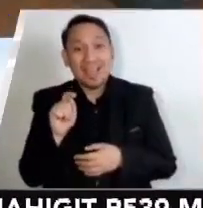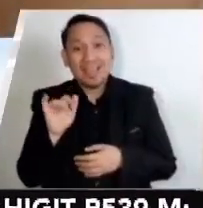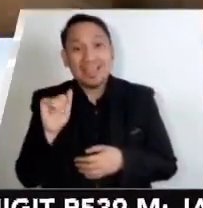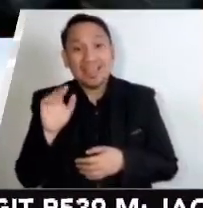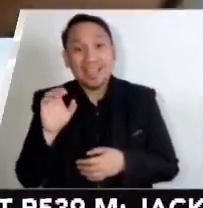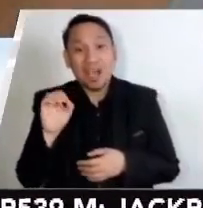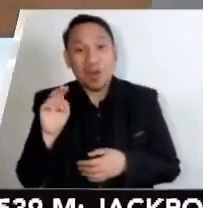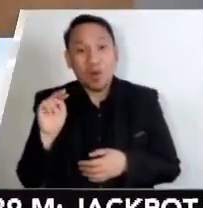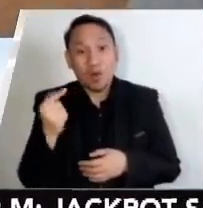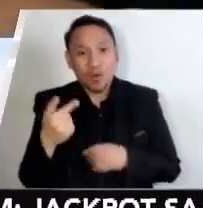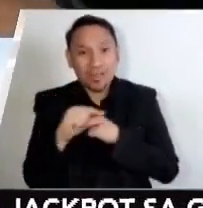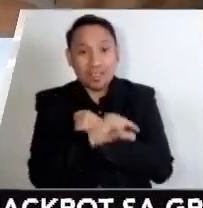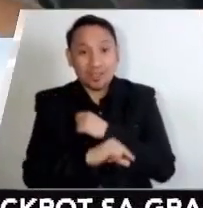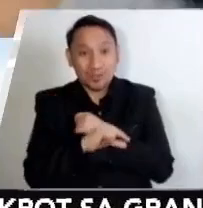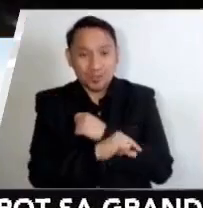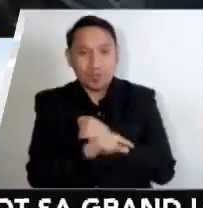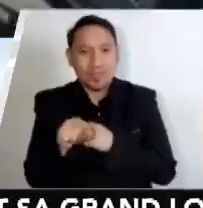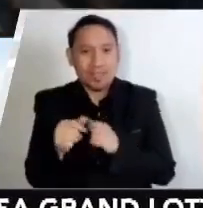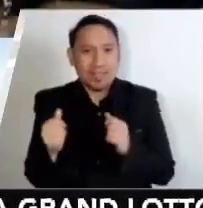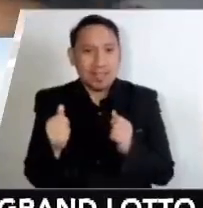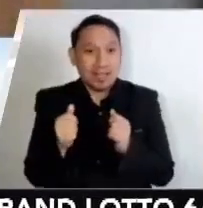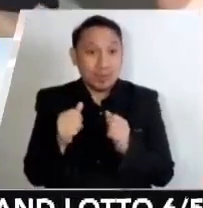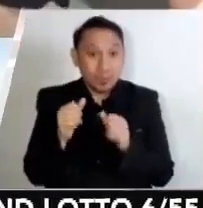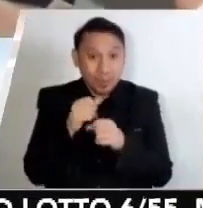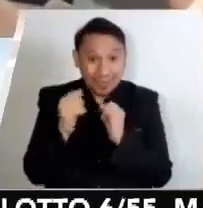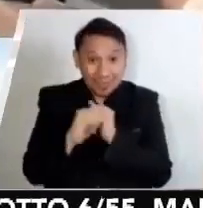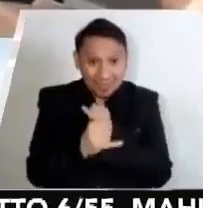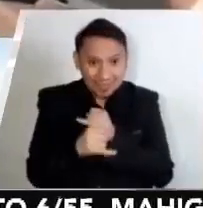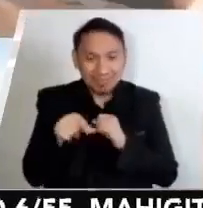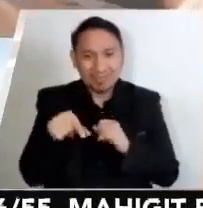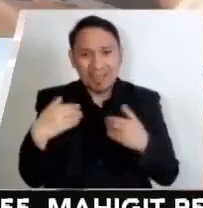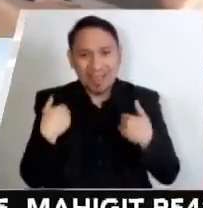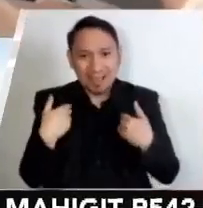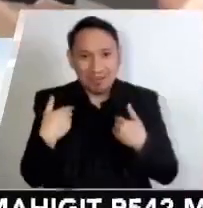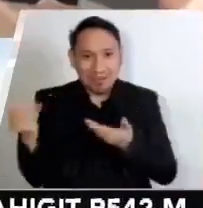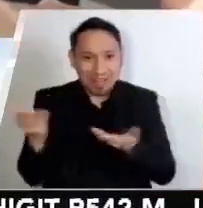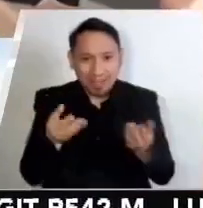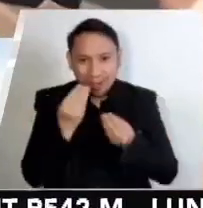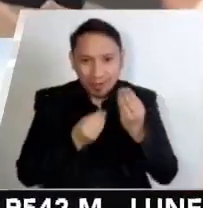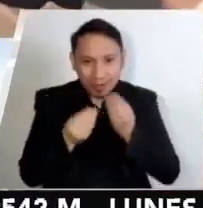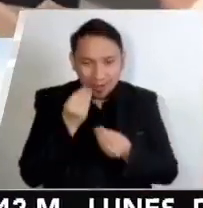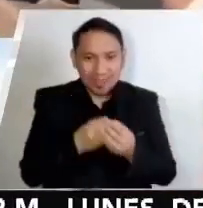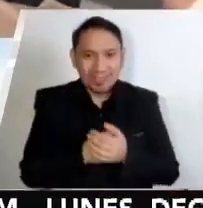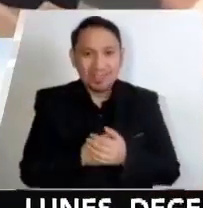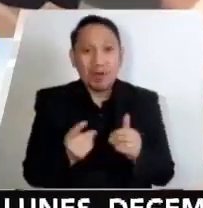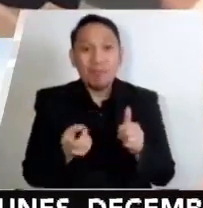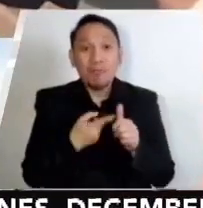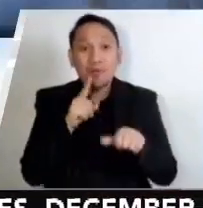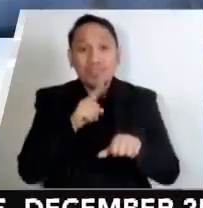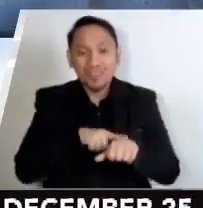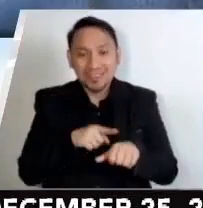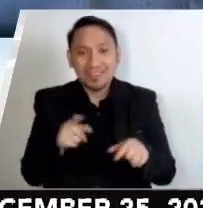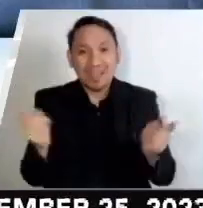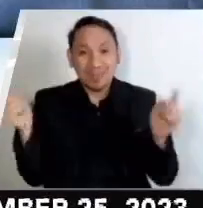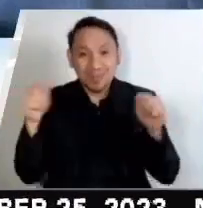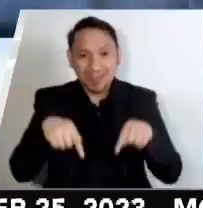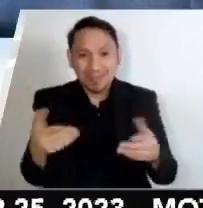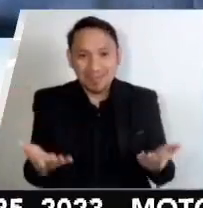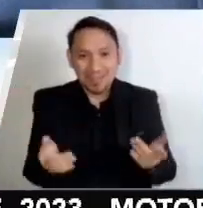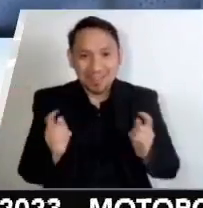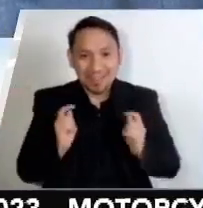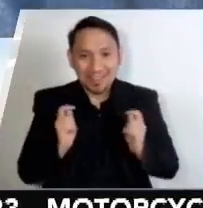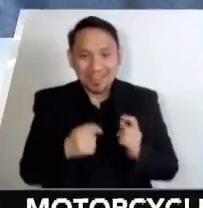jeep. Daladala nila ang pagsasaluhang pagkain ngayong Pasko. Si Aling Amelita, first time daw makapunta sa Tagaytay. Para